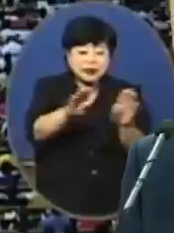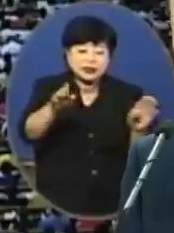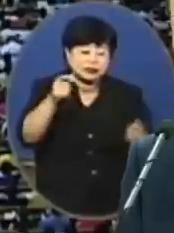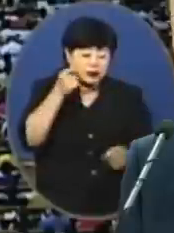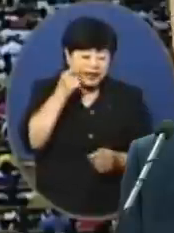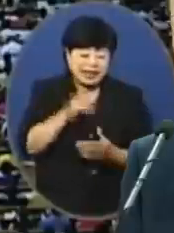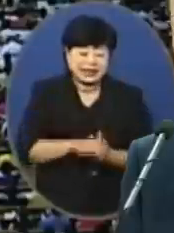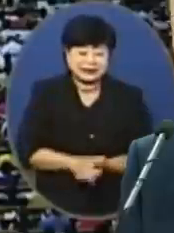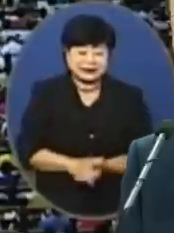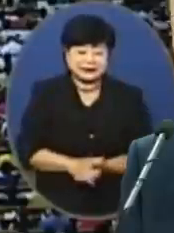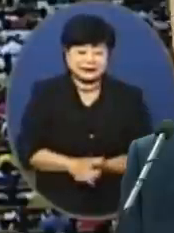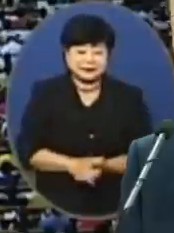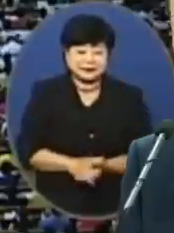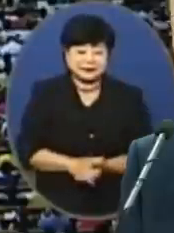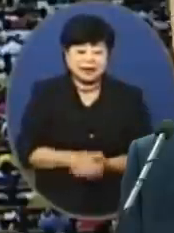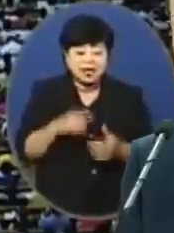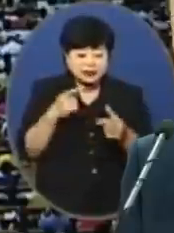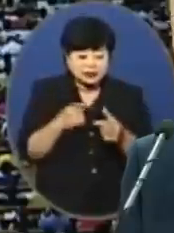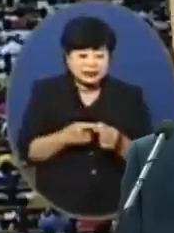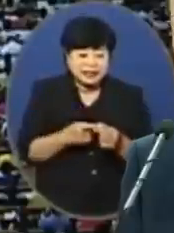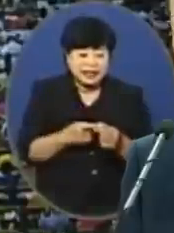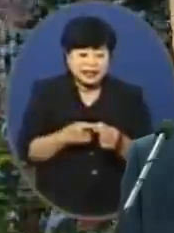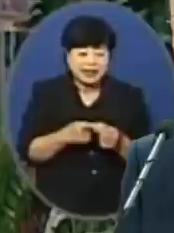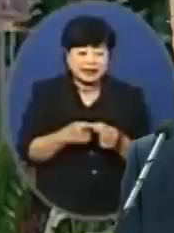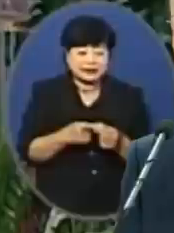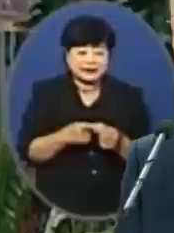거기신 것입니다. 첫째로